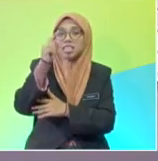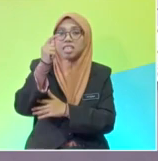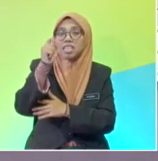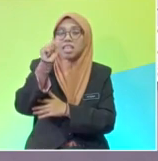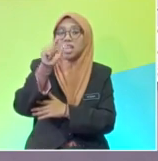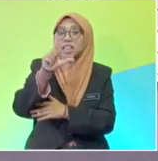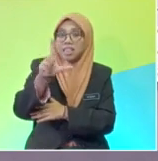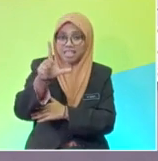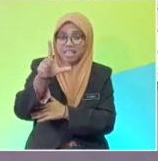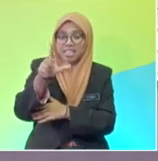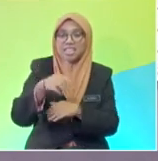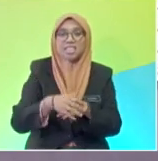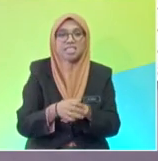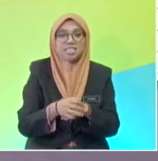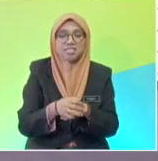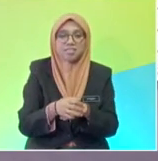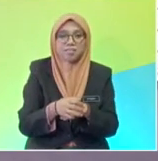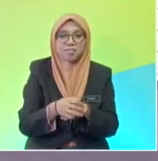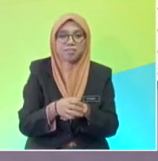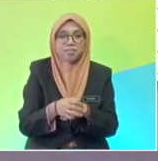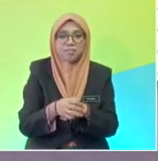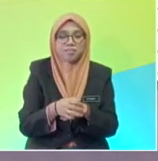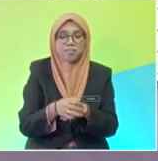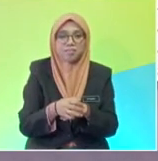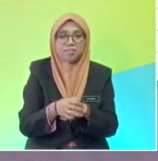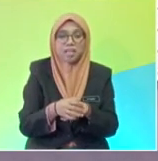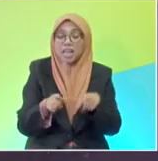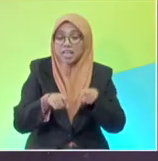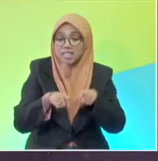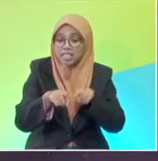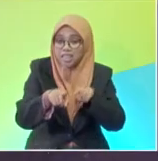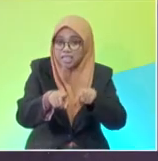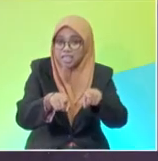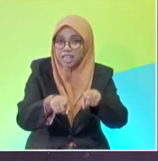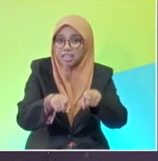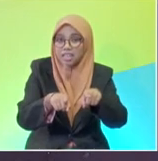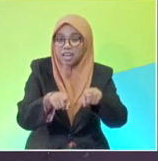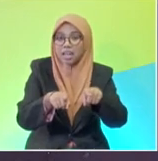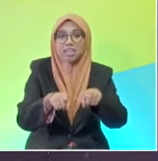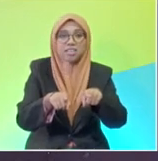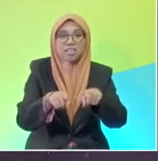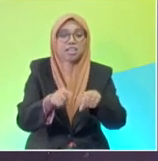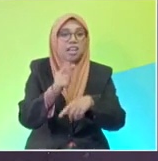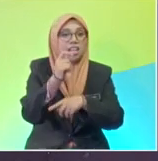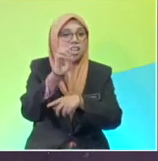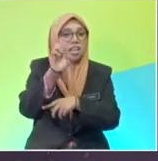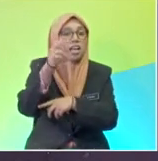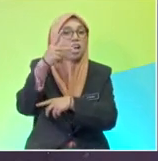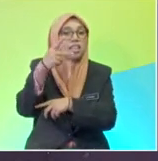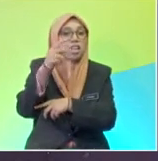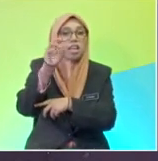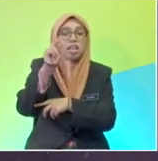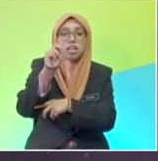ni dia selari dengan teknologi sekaranglah. Yang berada dekat kita